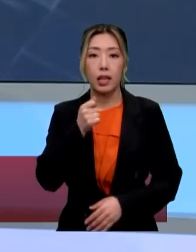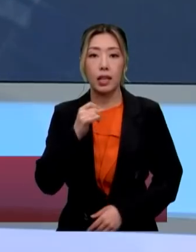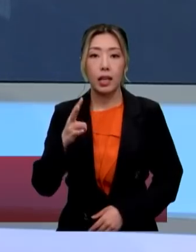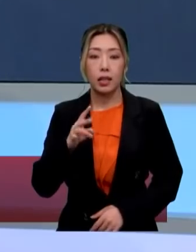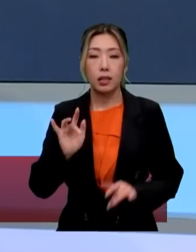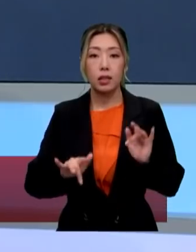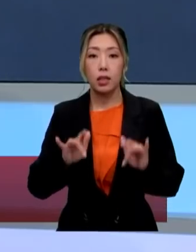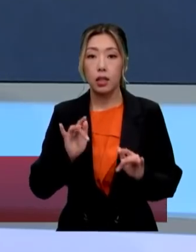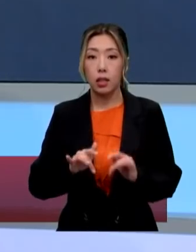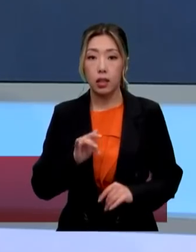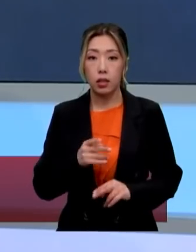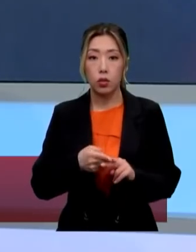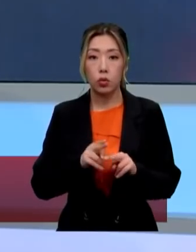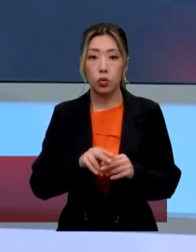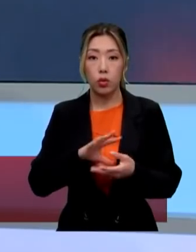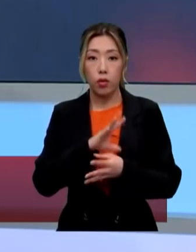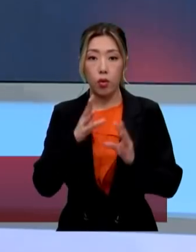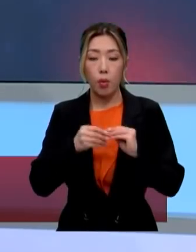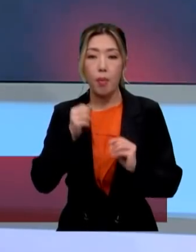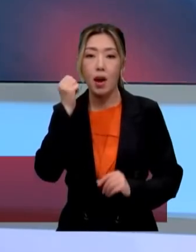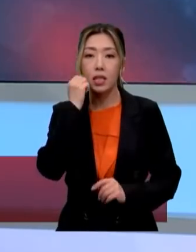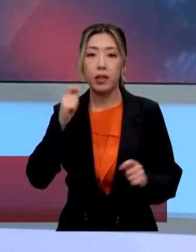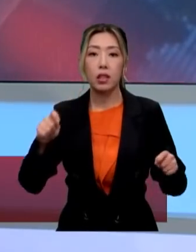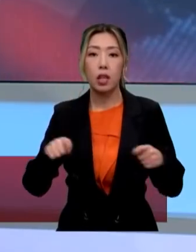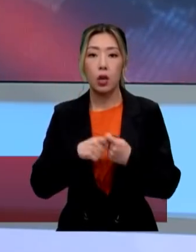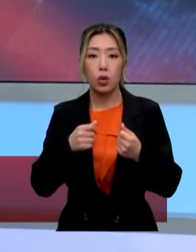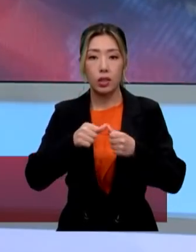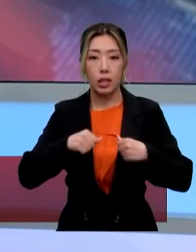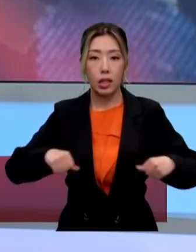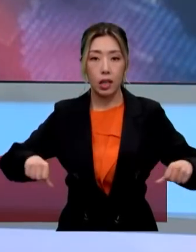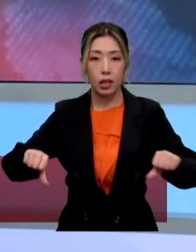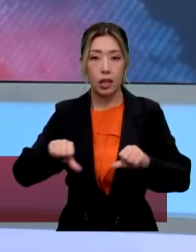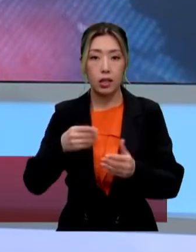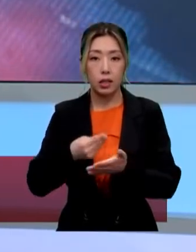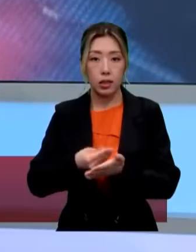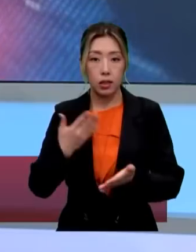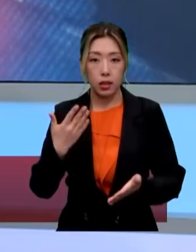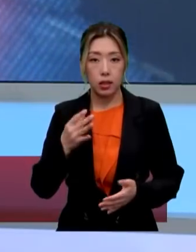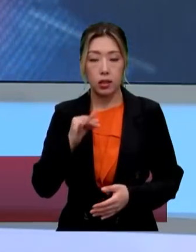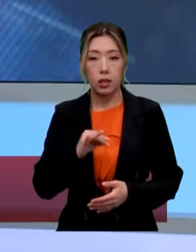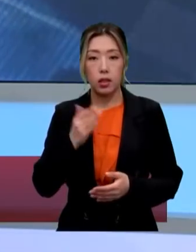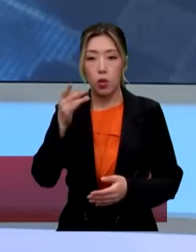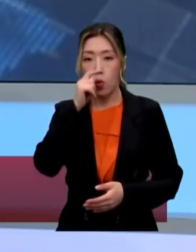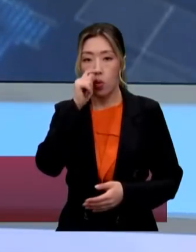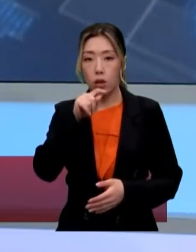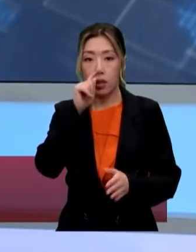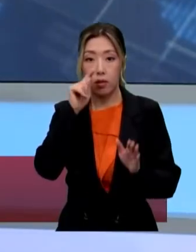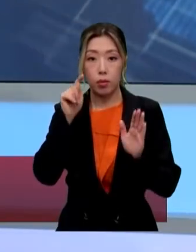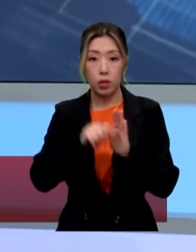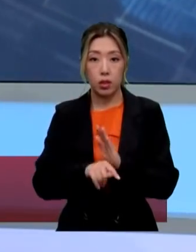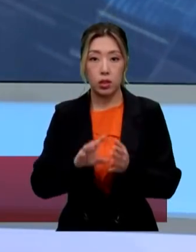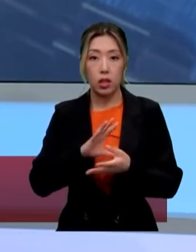Антонио Гутерриш, заявив, что тем самым Москва нарушила территориальную целостность и суверенитет Украины. В общем, формулировки, понятно,